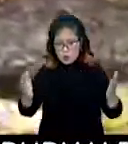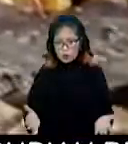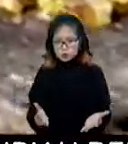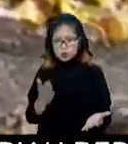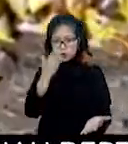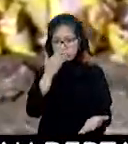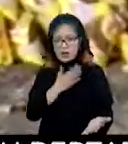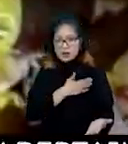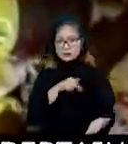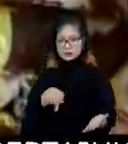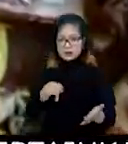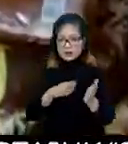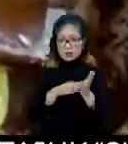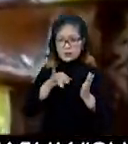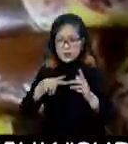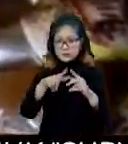Kalimantan Selatan, 8 Maret lalu.